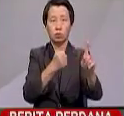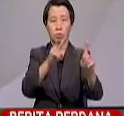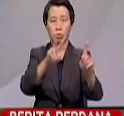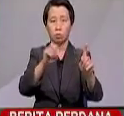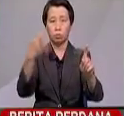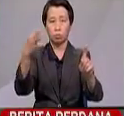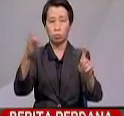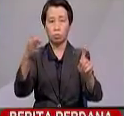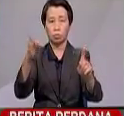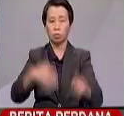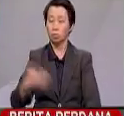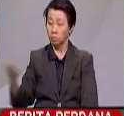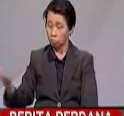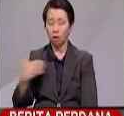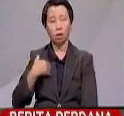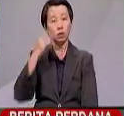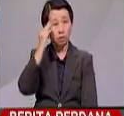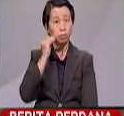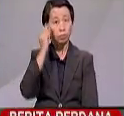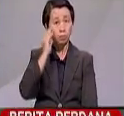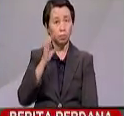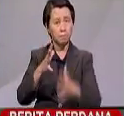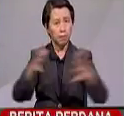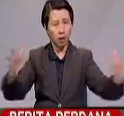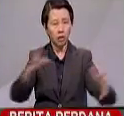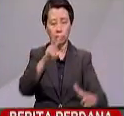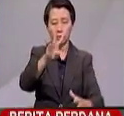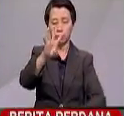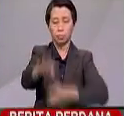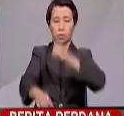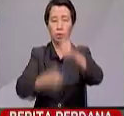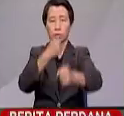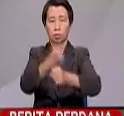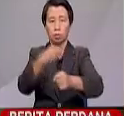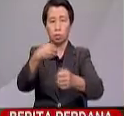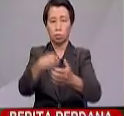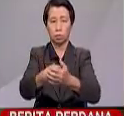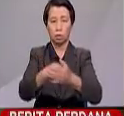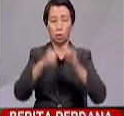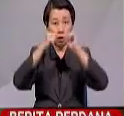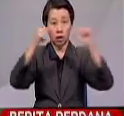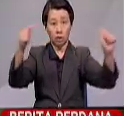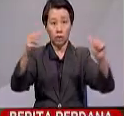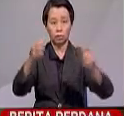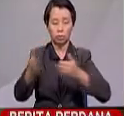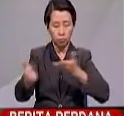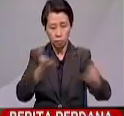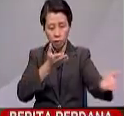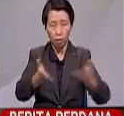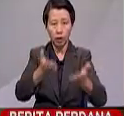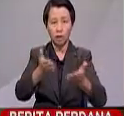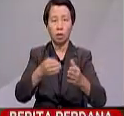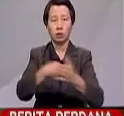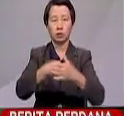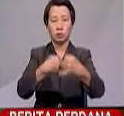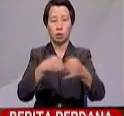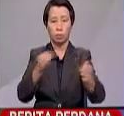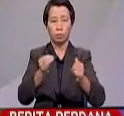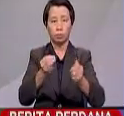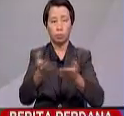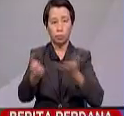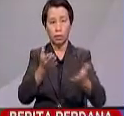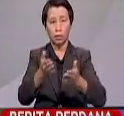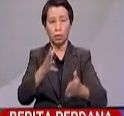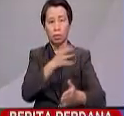Januari 2019. Beliau berpengalaman luas selama 24 tahun dalam sektor awam dan pernah berkhidmat di Jabatan Perkhidmatan